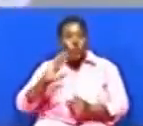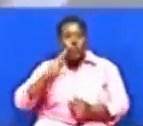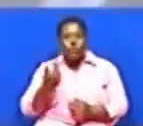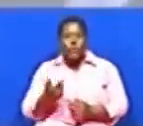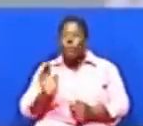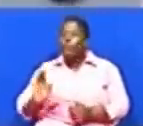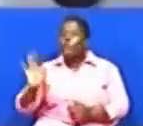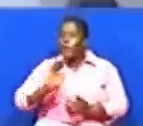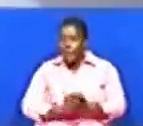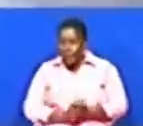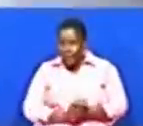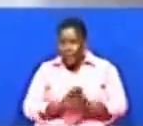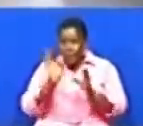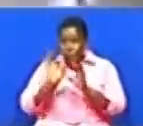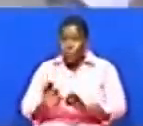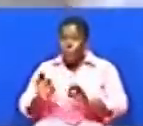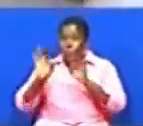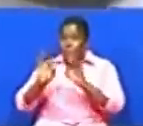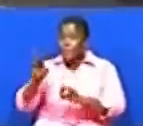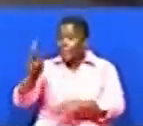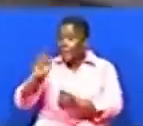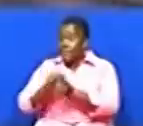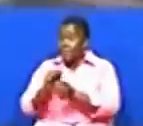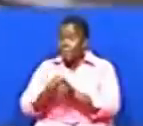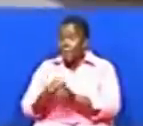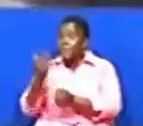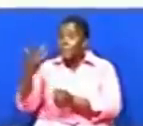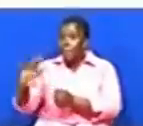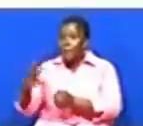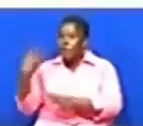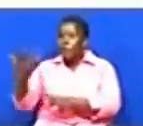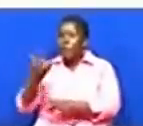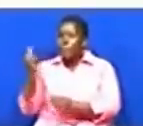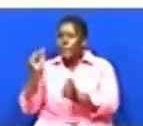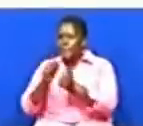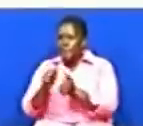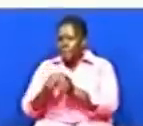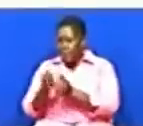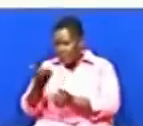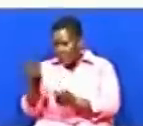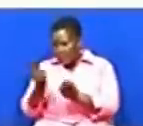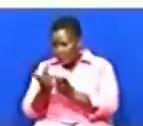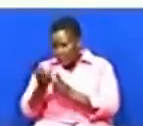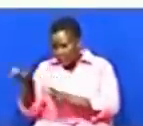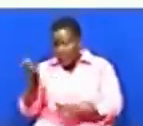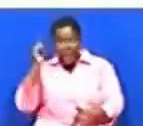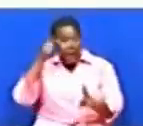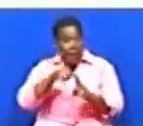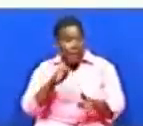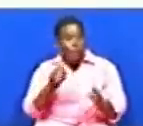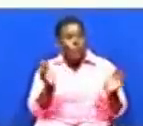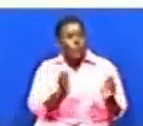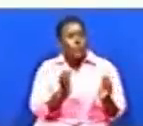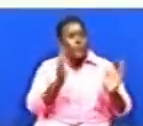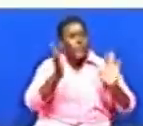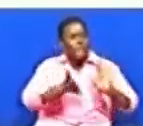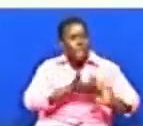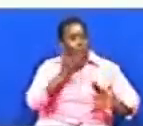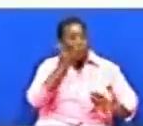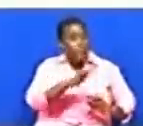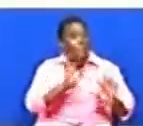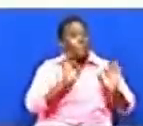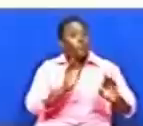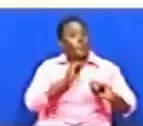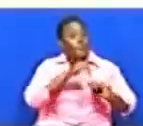sasa, kwamba tuboreshe usimamizi wetu wa rasilimali za maji kwa kuwa na vifaa kama hivi, ili tuweze kutunza vyanzo vyetu vya maji vizuri